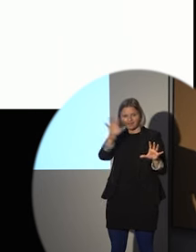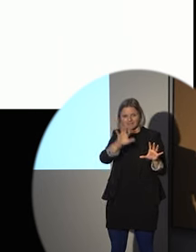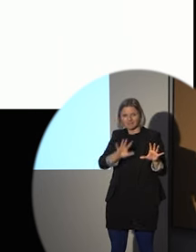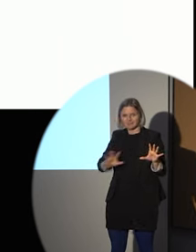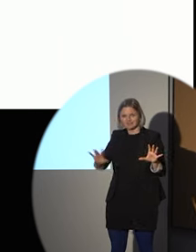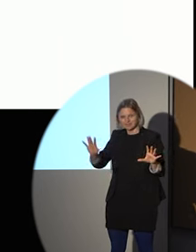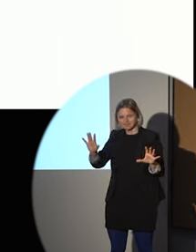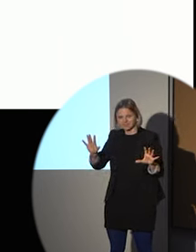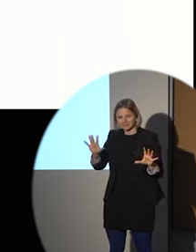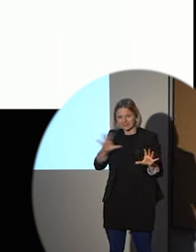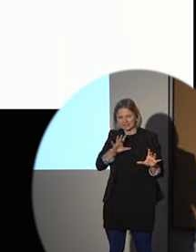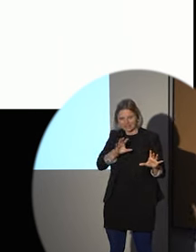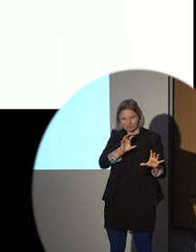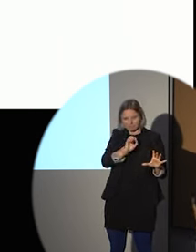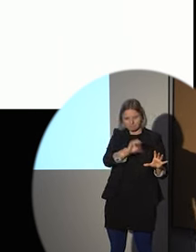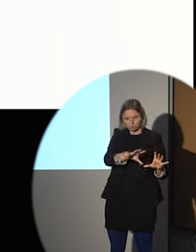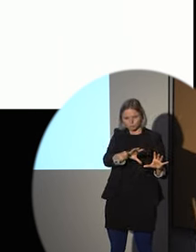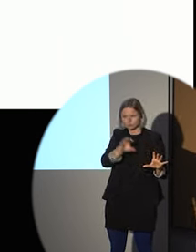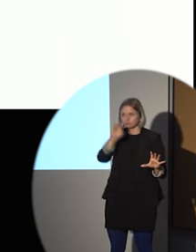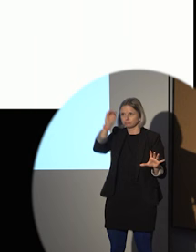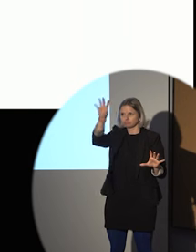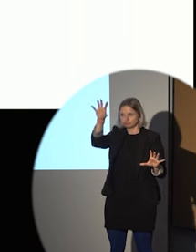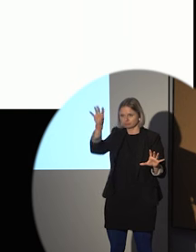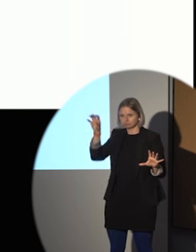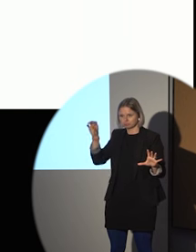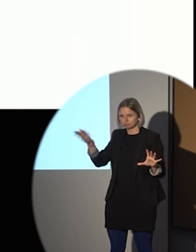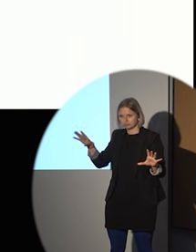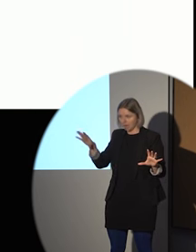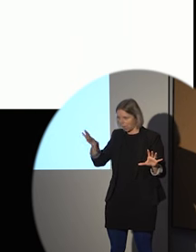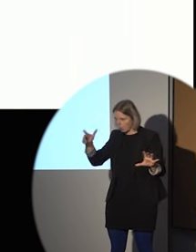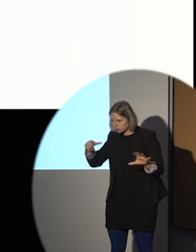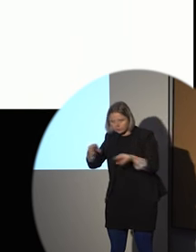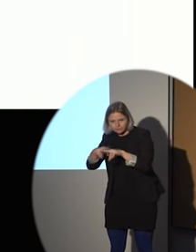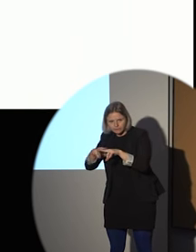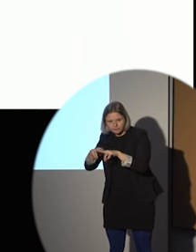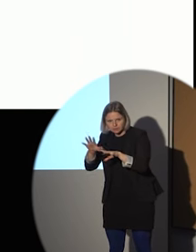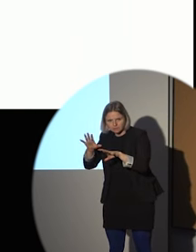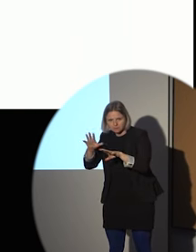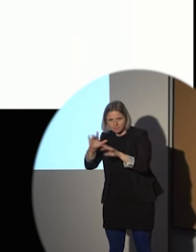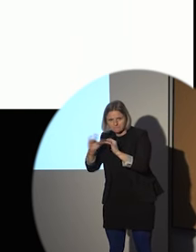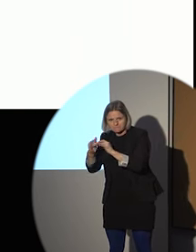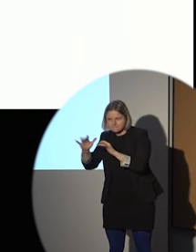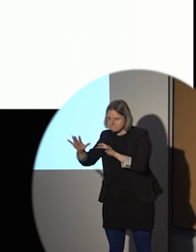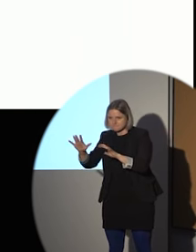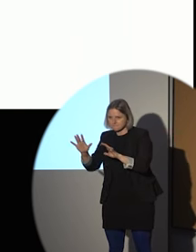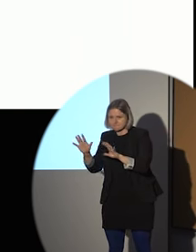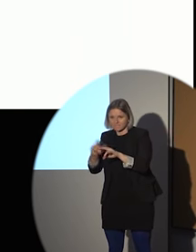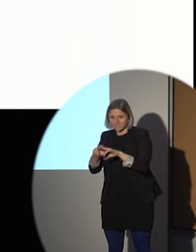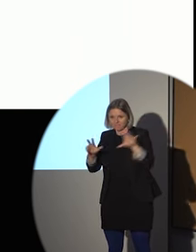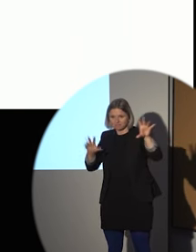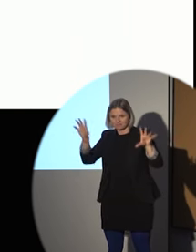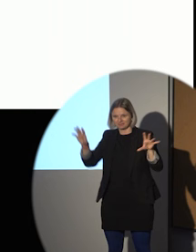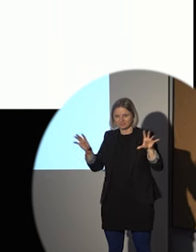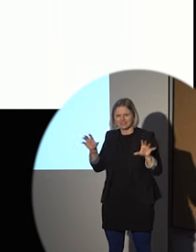qu'il y a des régions dans lesquelles il n'y a absolument aucune galaxie. Il y a des vides. Ça fait un petit peu penser à